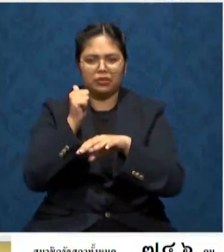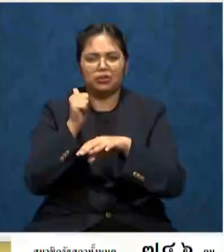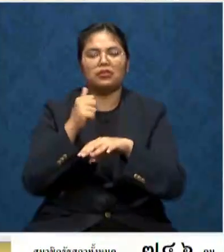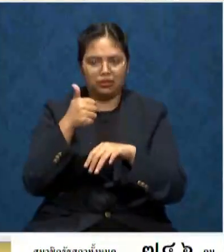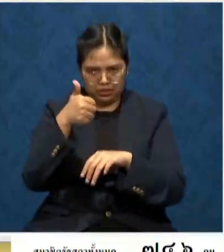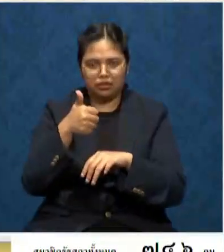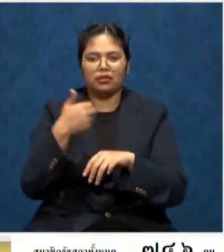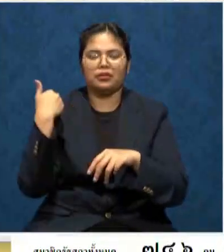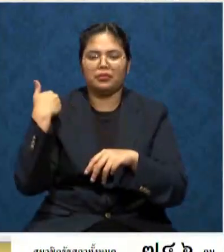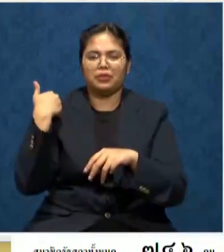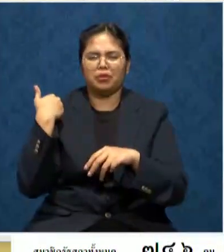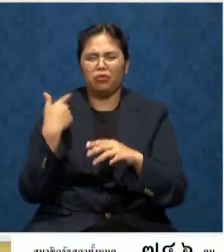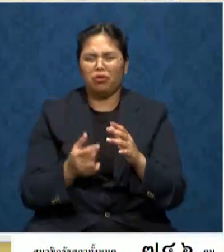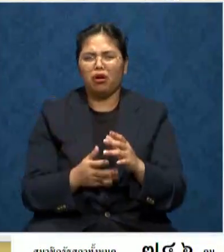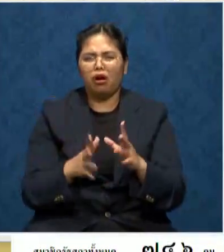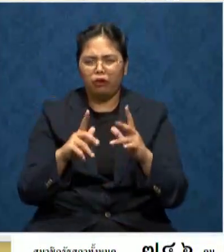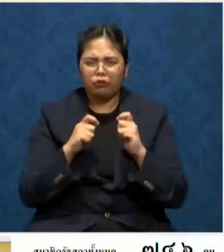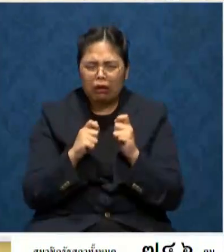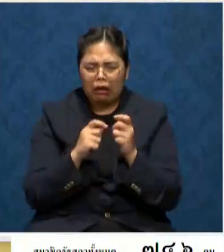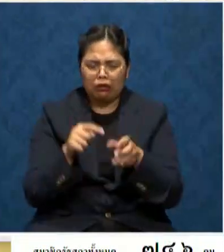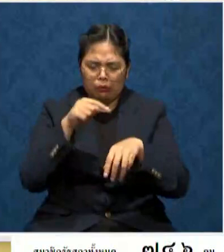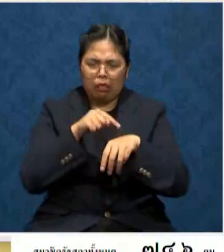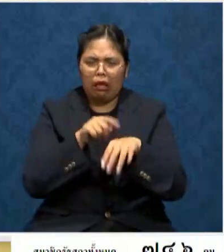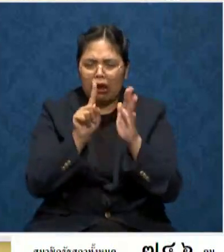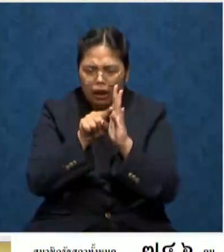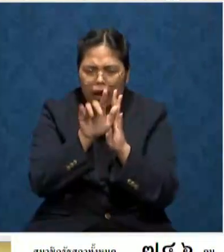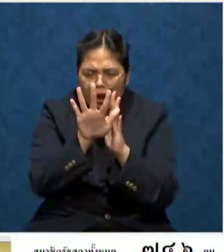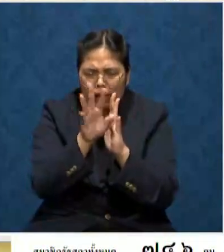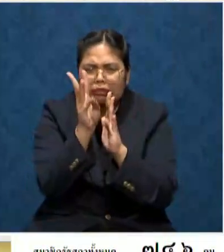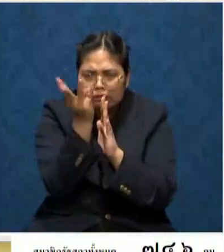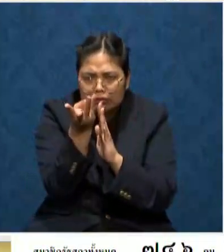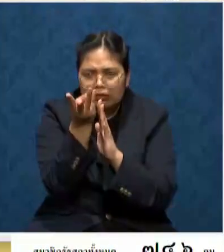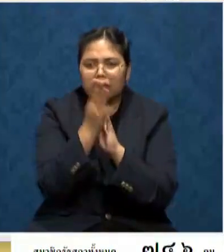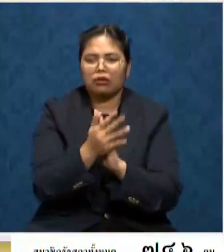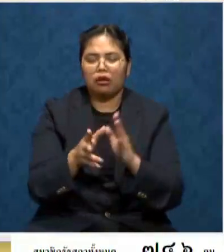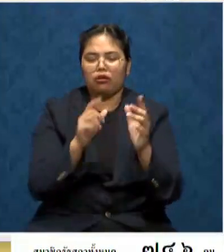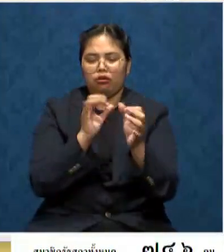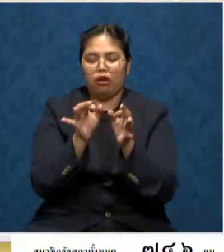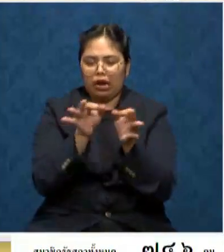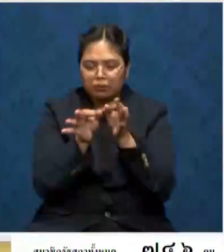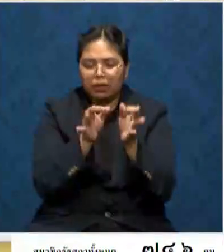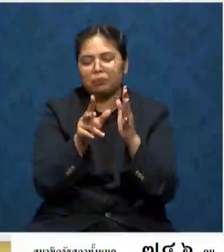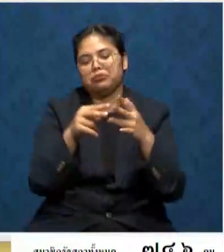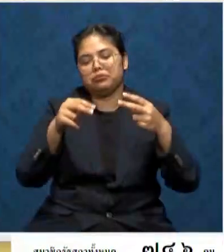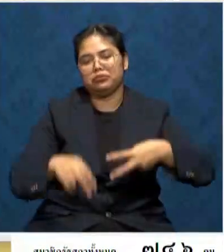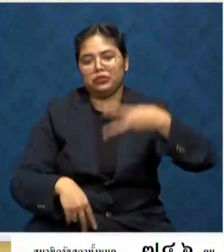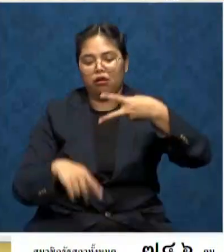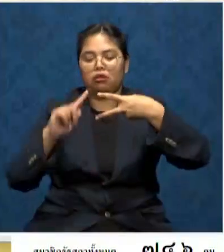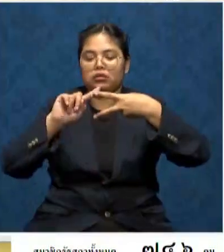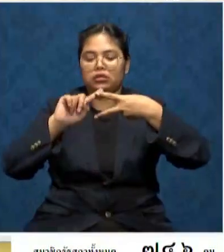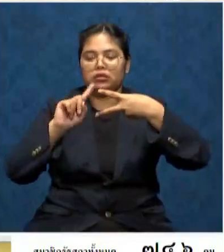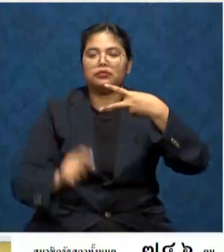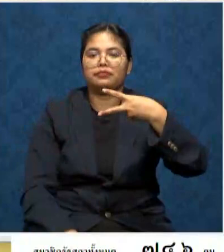ญาติด้เวลาเล็กน้อยเพียห้านอทีจะขอพูดประเด็นสำคัญสองประเด็นประเดนที่หนึ่ก็คือ